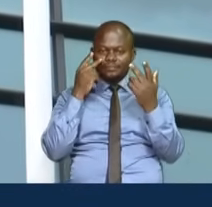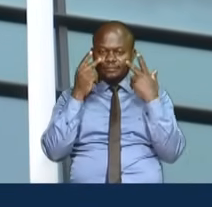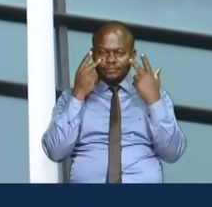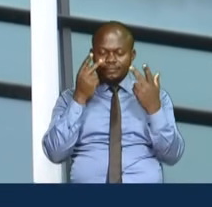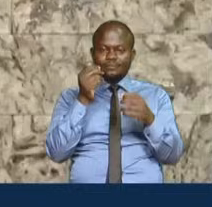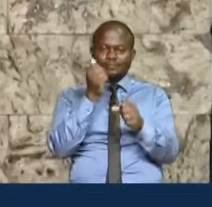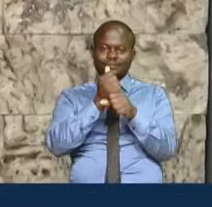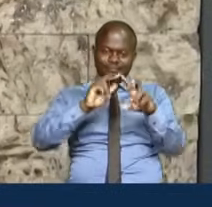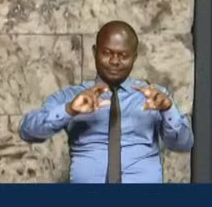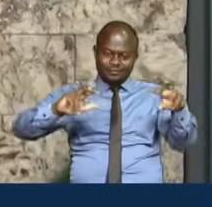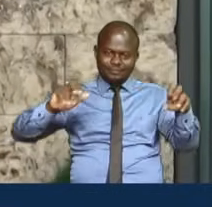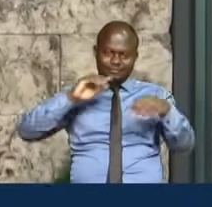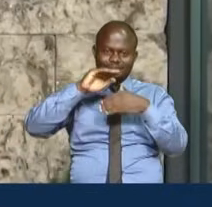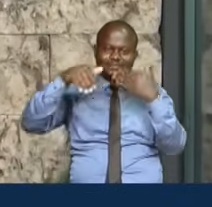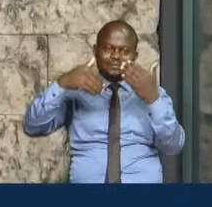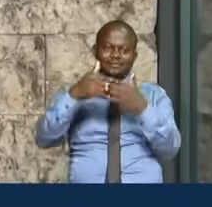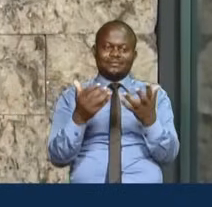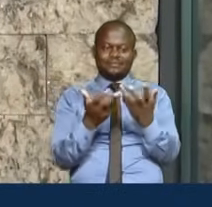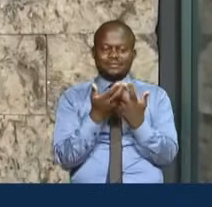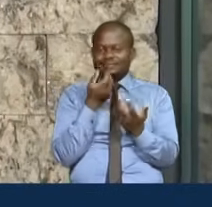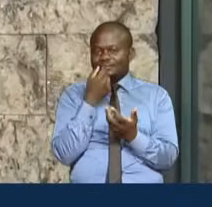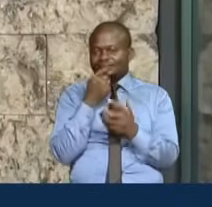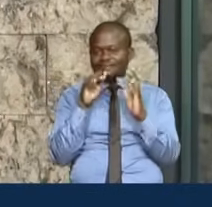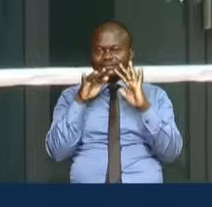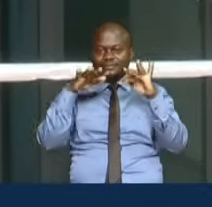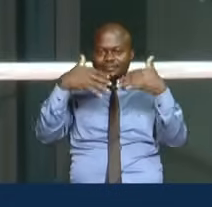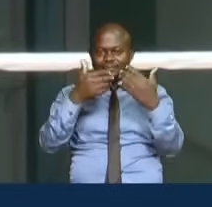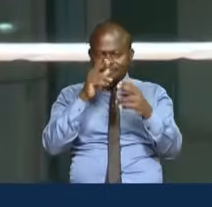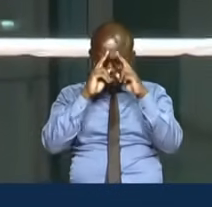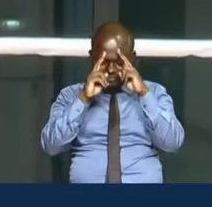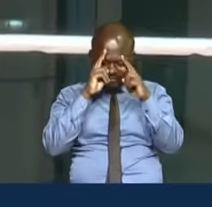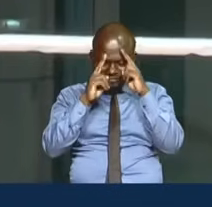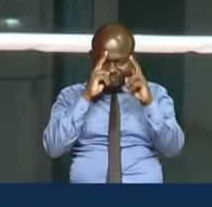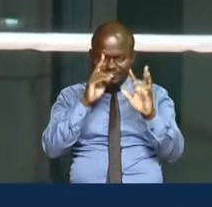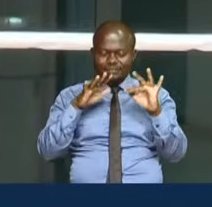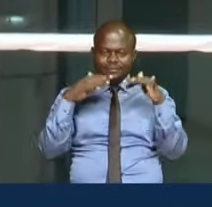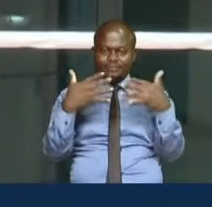abakora ubushakashatsi ku bijyanye n'imiti yuko bubahiriza